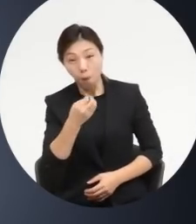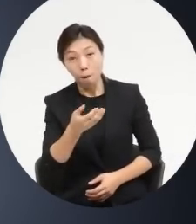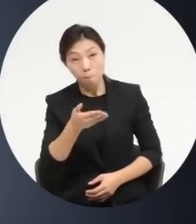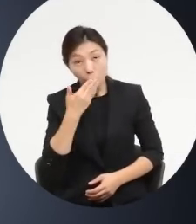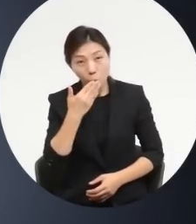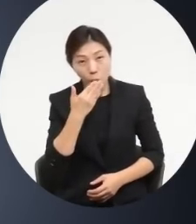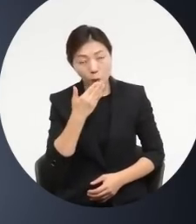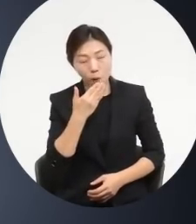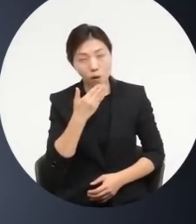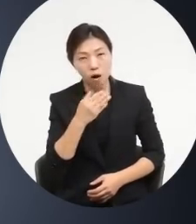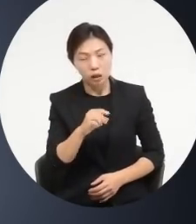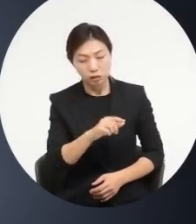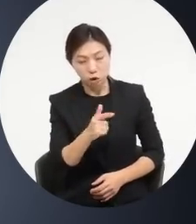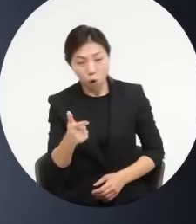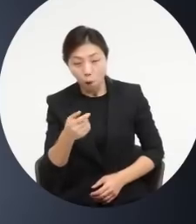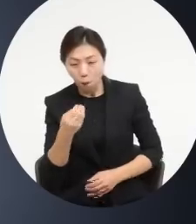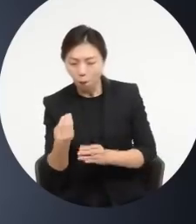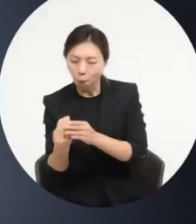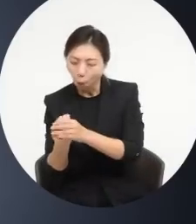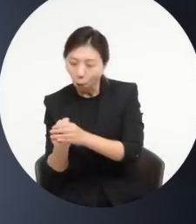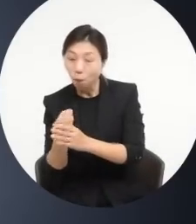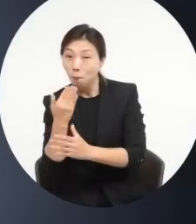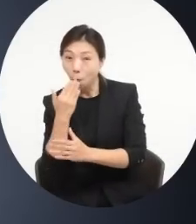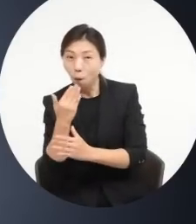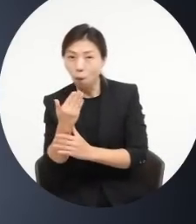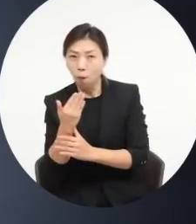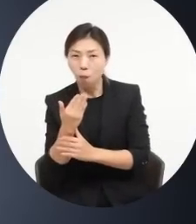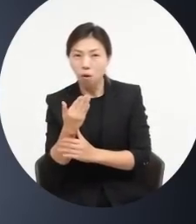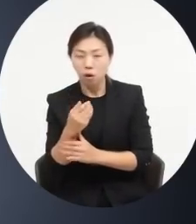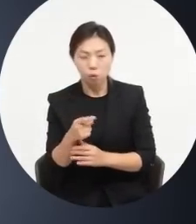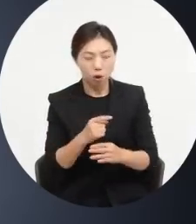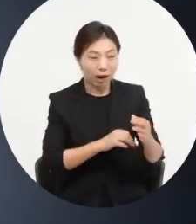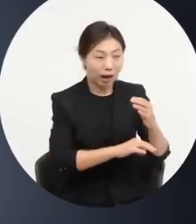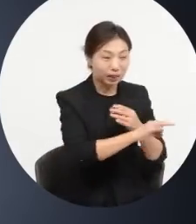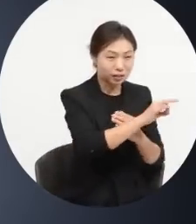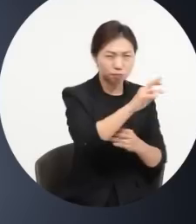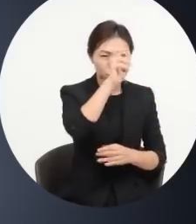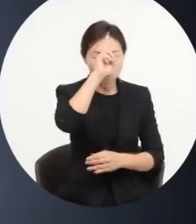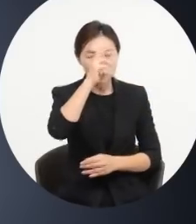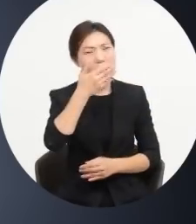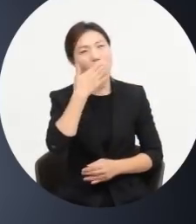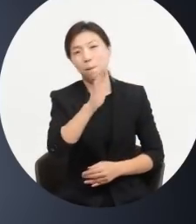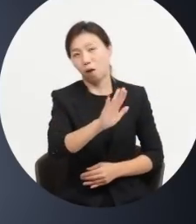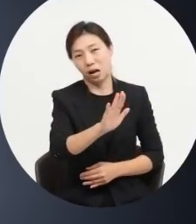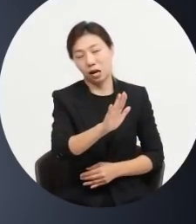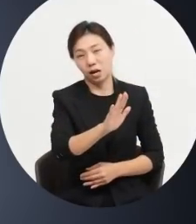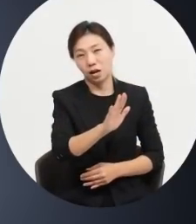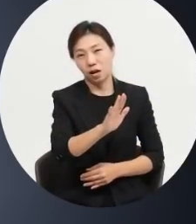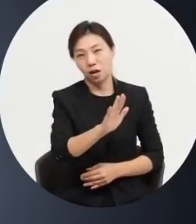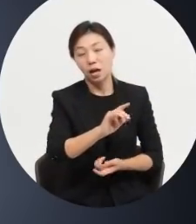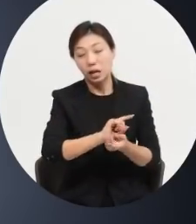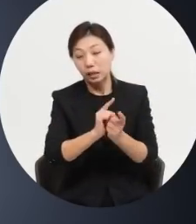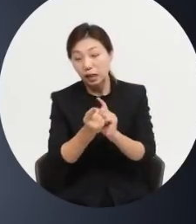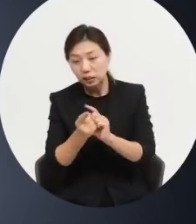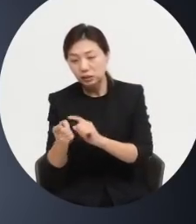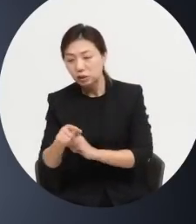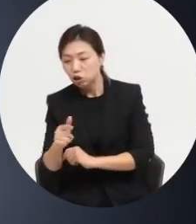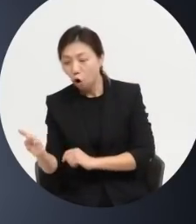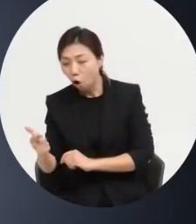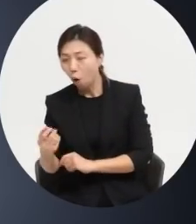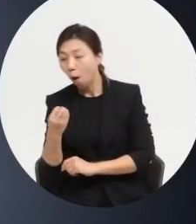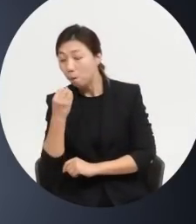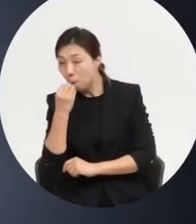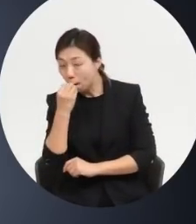대신에 저녁을 적게 먹는다든지 안 그러면 아침이나 점심을 안 먹는다든지 이렇게 하면